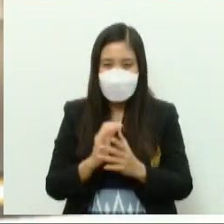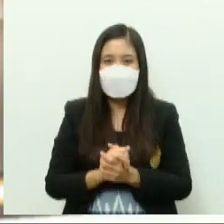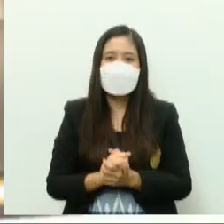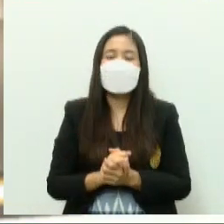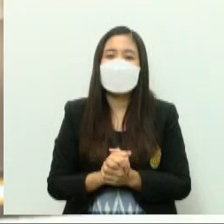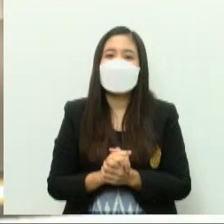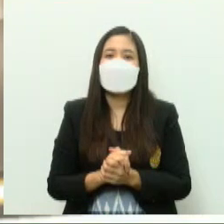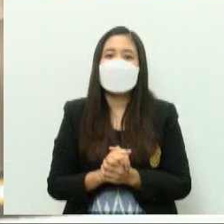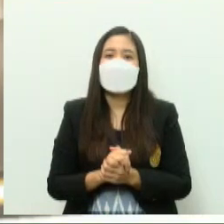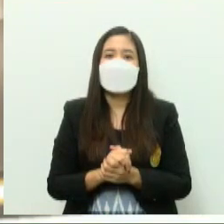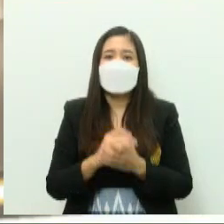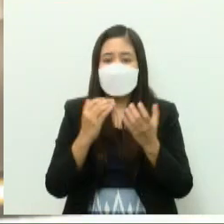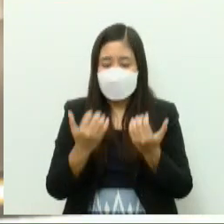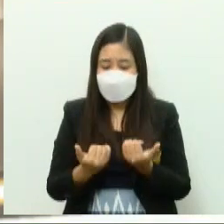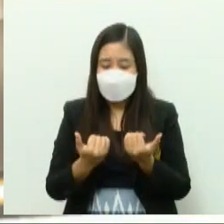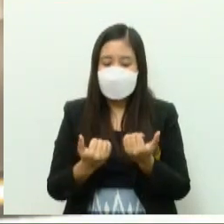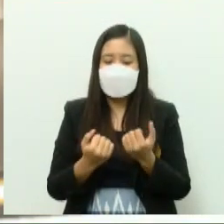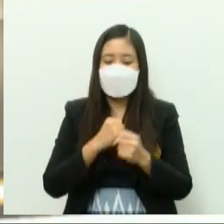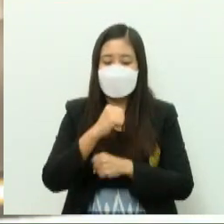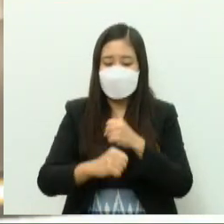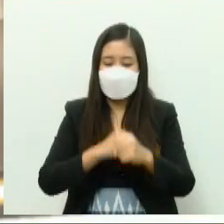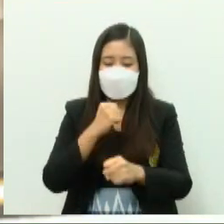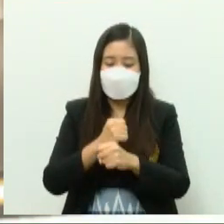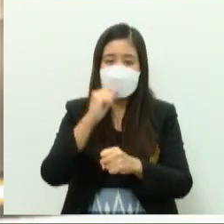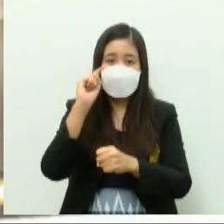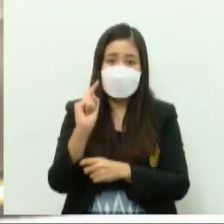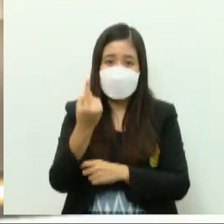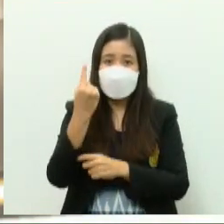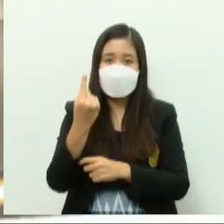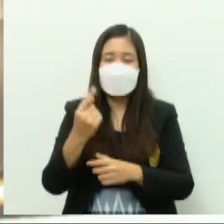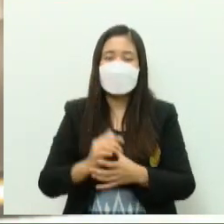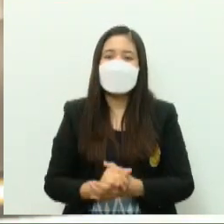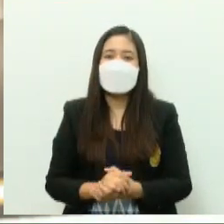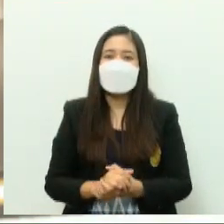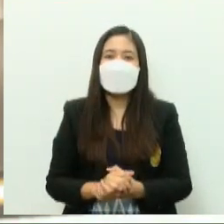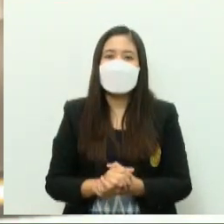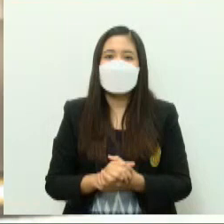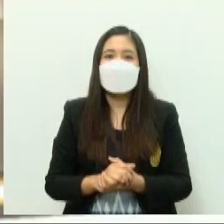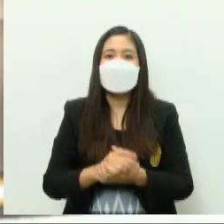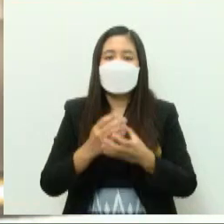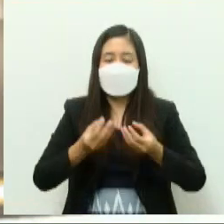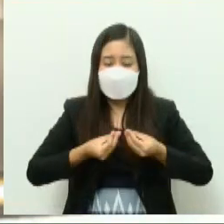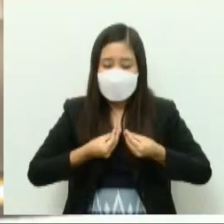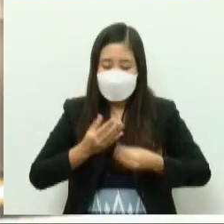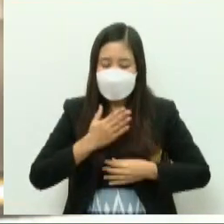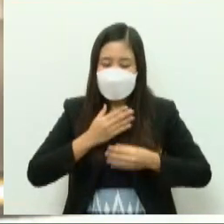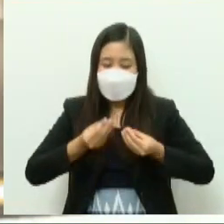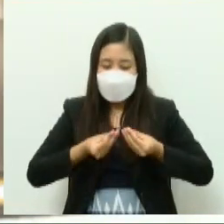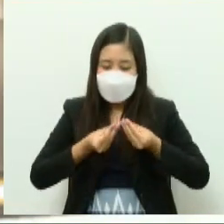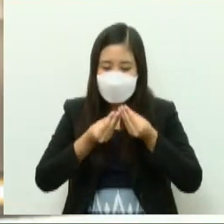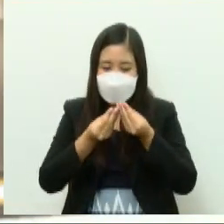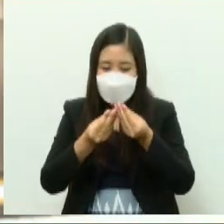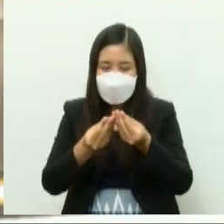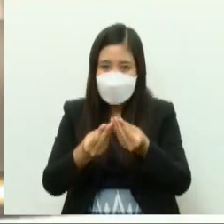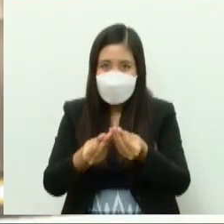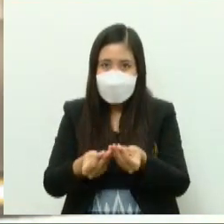และก็ในวาระดิถีที่จะขึ้นปีใหม่นะครับกับผมขออำนาจคุณพระศรี